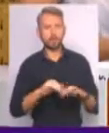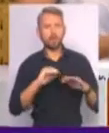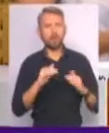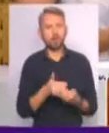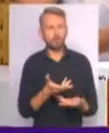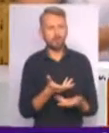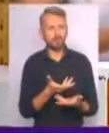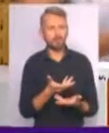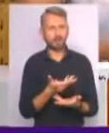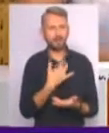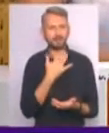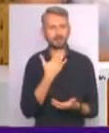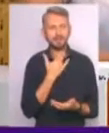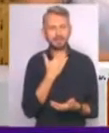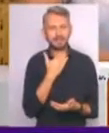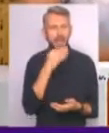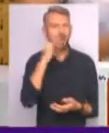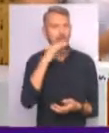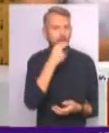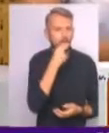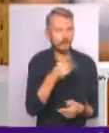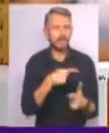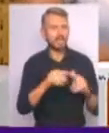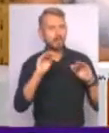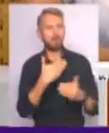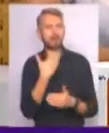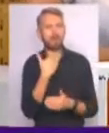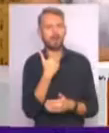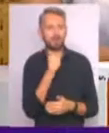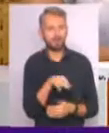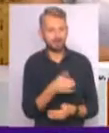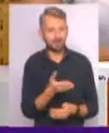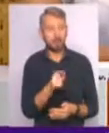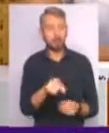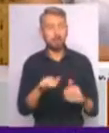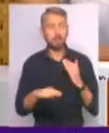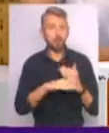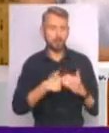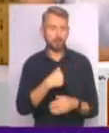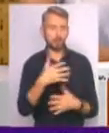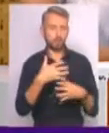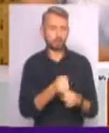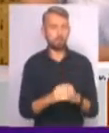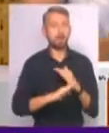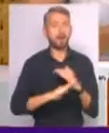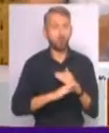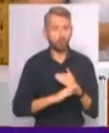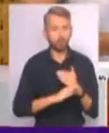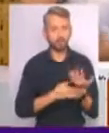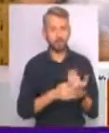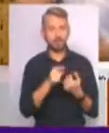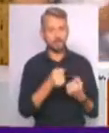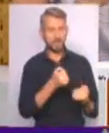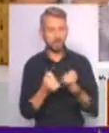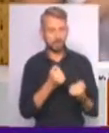сладкому или снизить немножко аппетит. Да? То есть они помогут нам худеть, помогут нам вот в этой борьбе